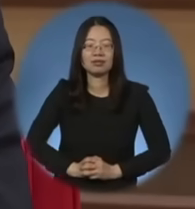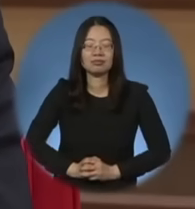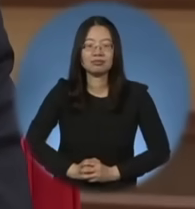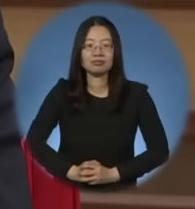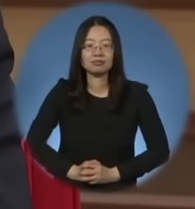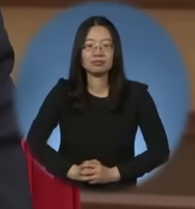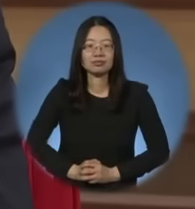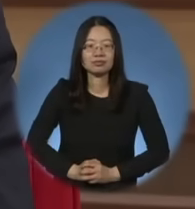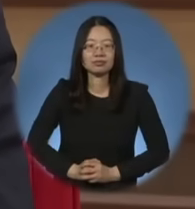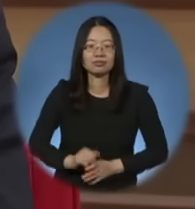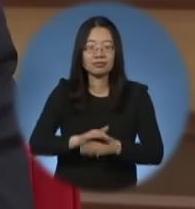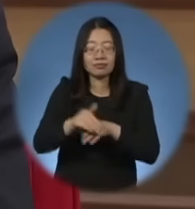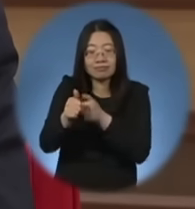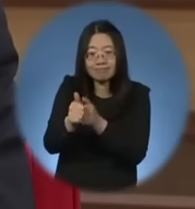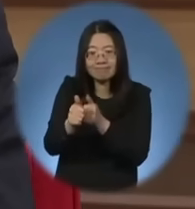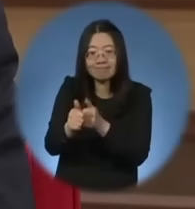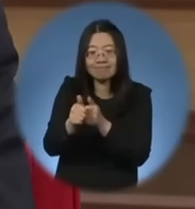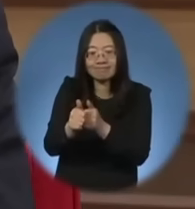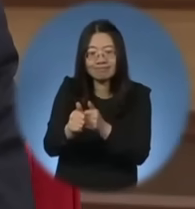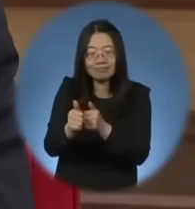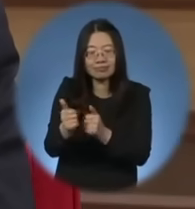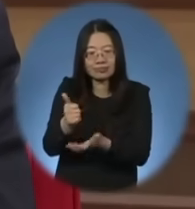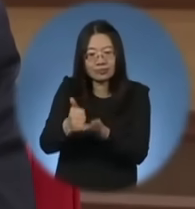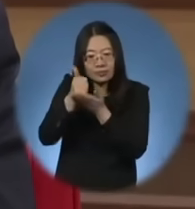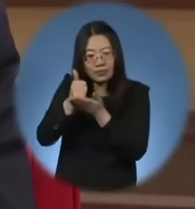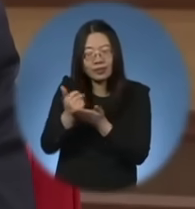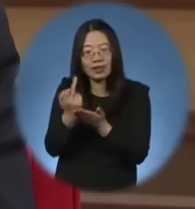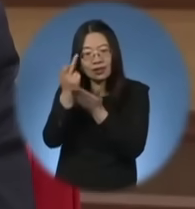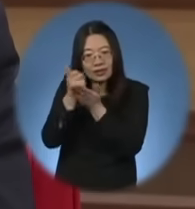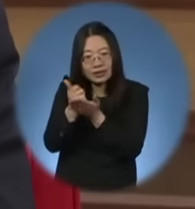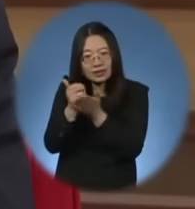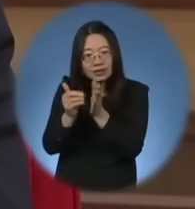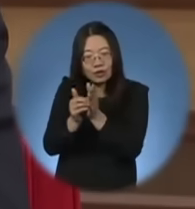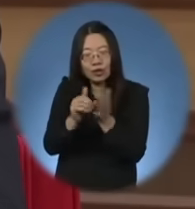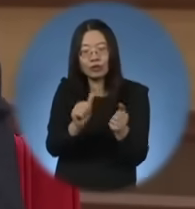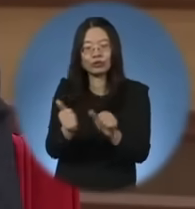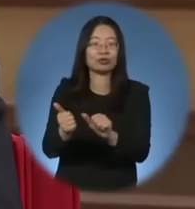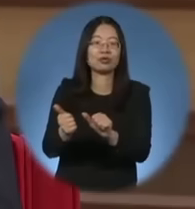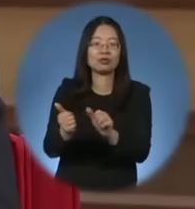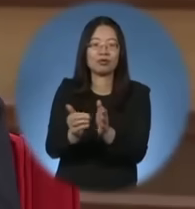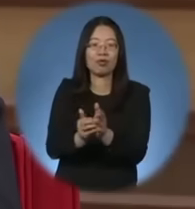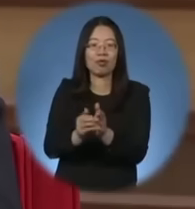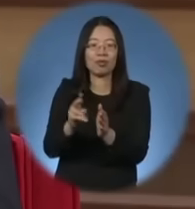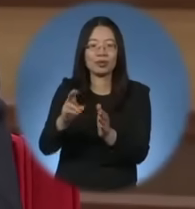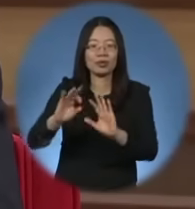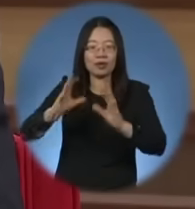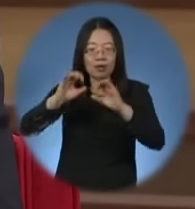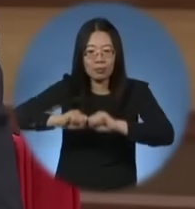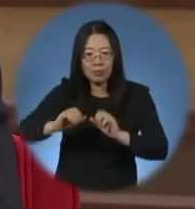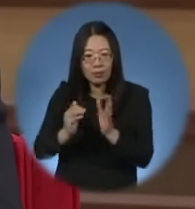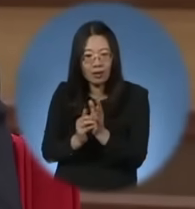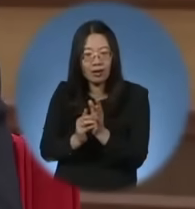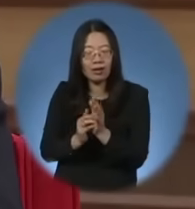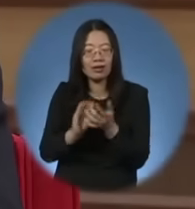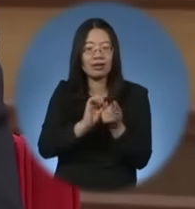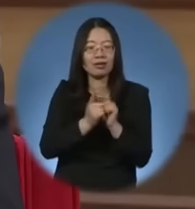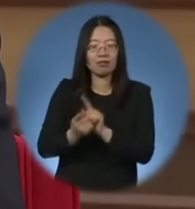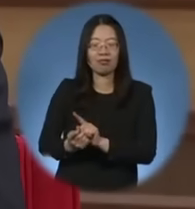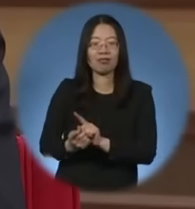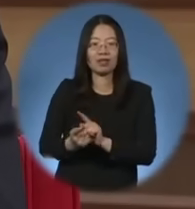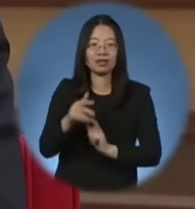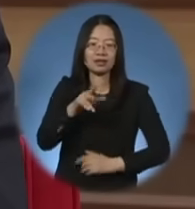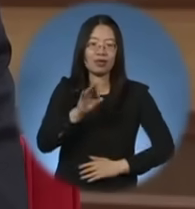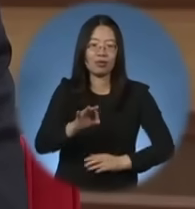저 저 우리가 잘 따라하는 아주 존경하는 형님인데 형님 죽었어네 명나라가 없어졌어요 그